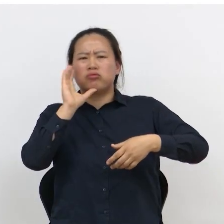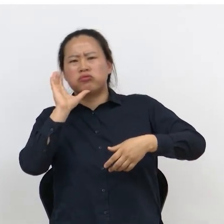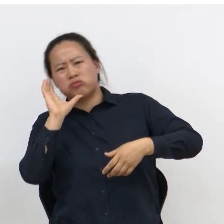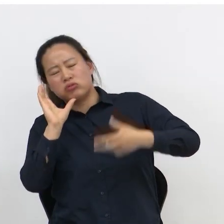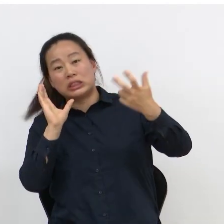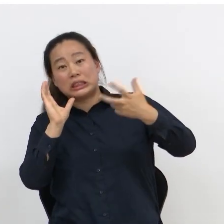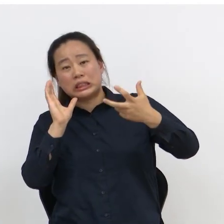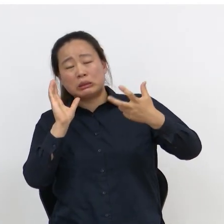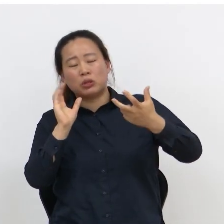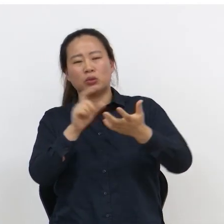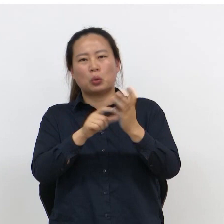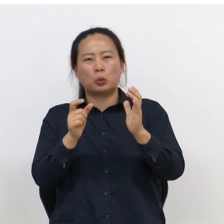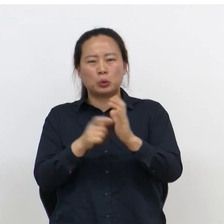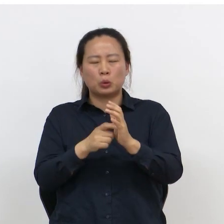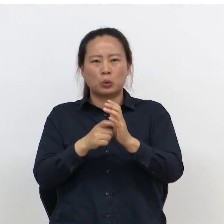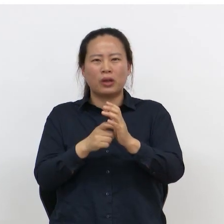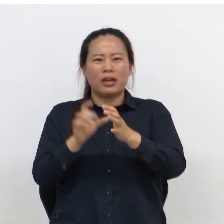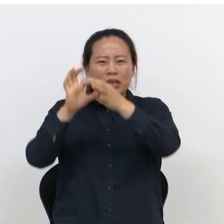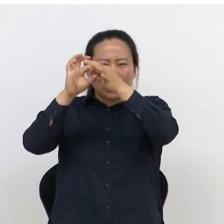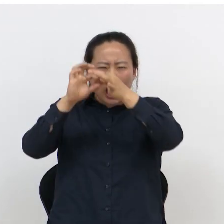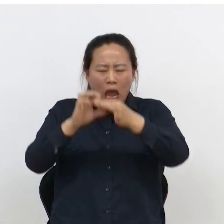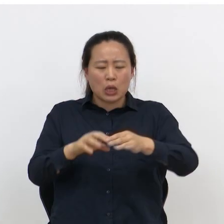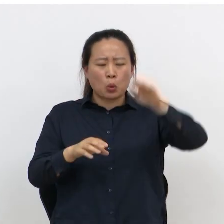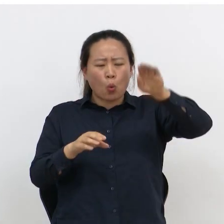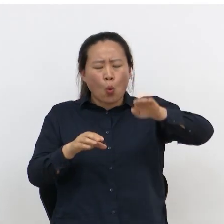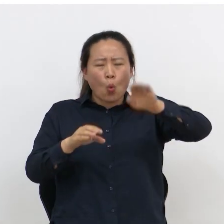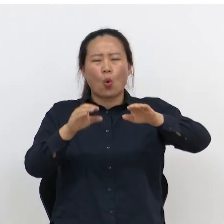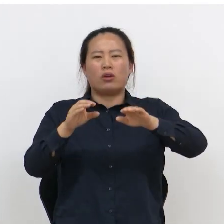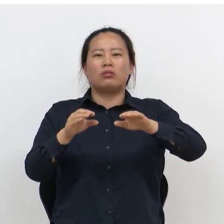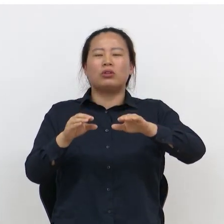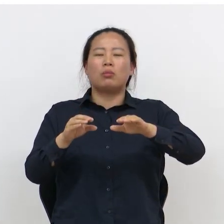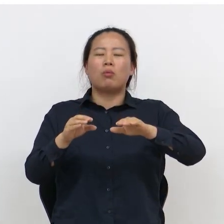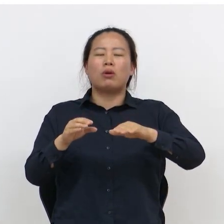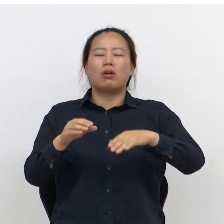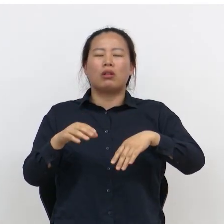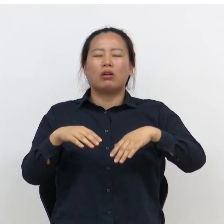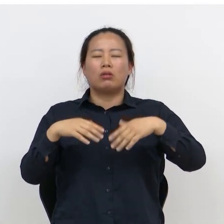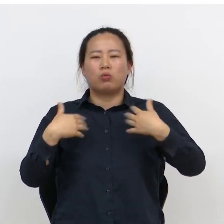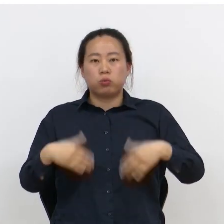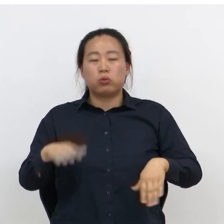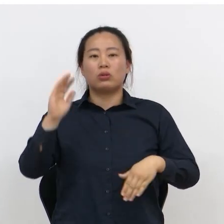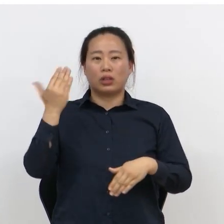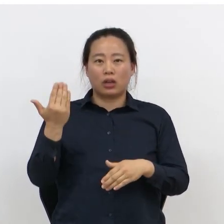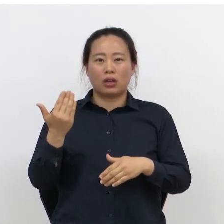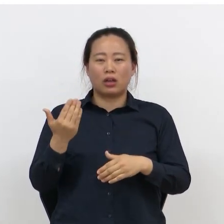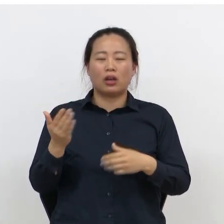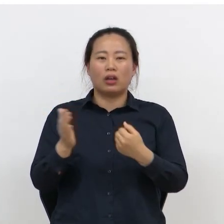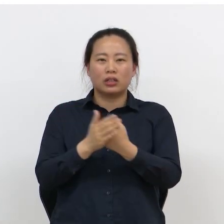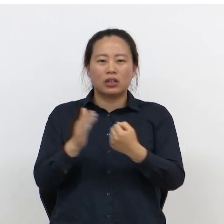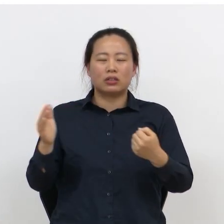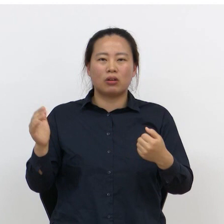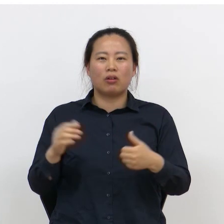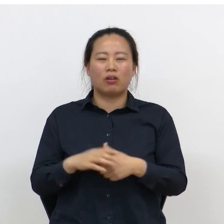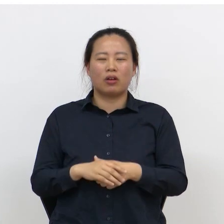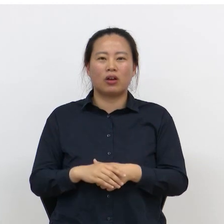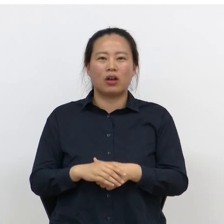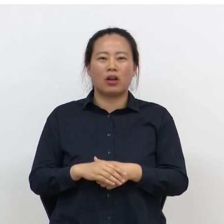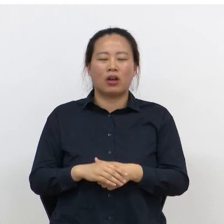뛰다 보면 이제 지치는 거죠. 그리고 큰 소리 많이 들으면 더 지치는 거고, 그래서 70년 좀 뛰면 더 뛸 수가 없습니다.